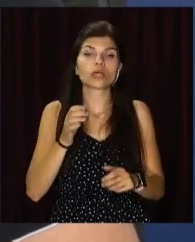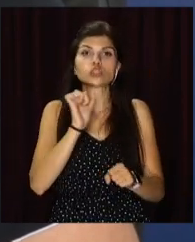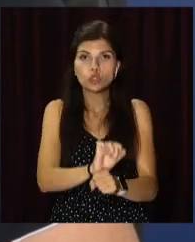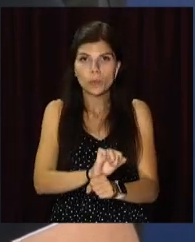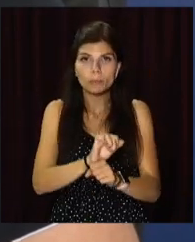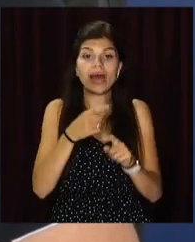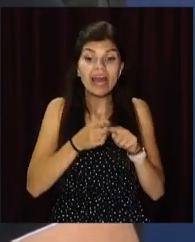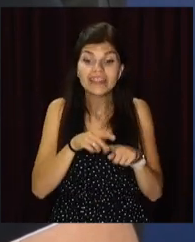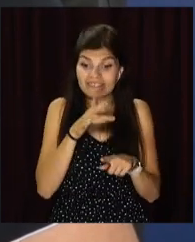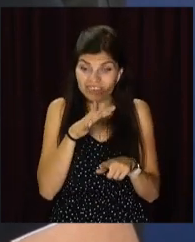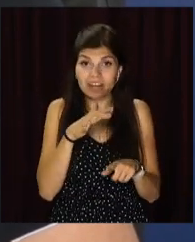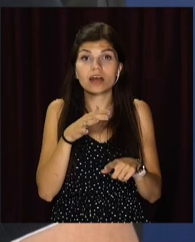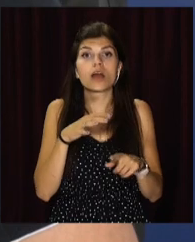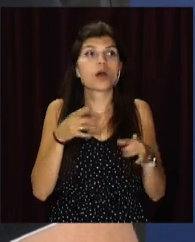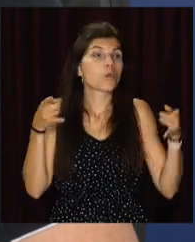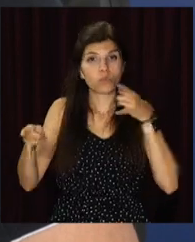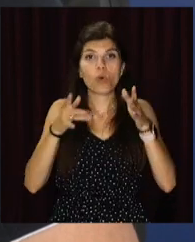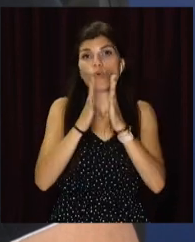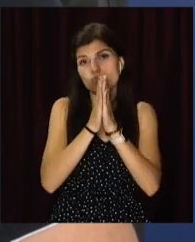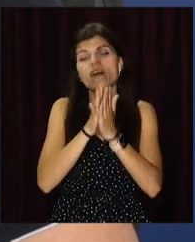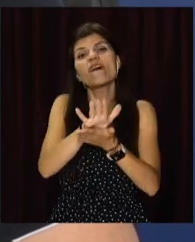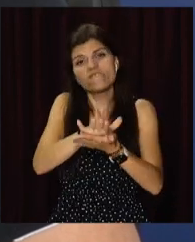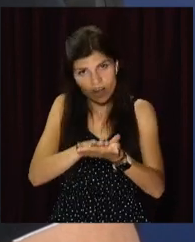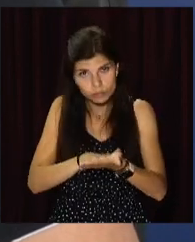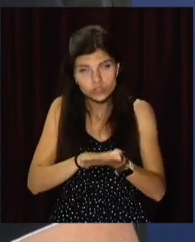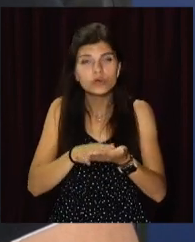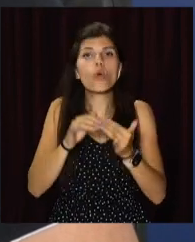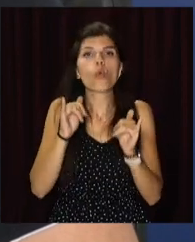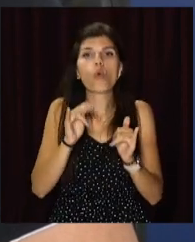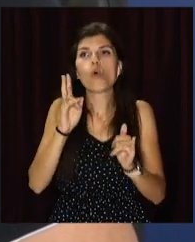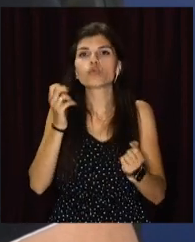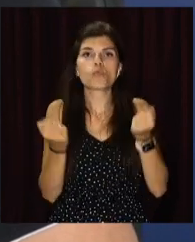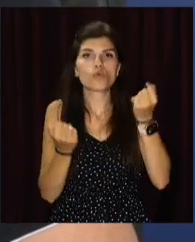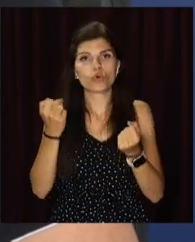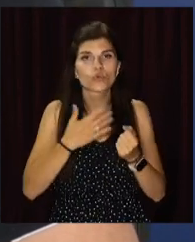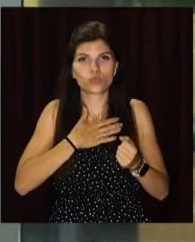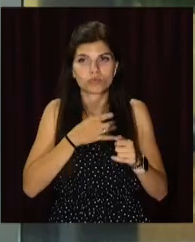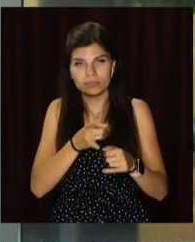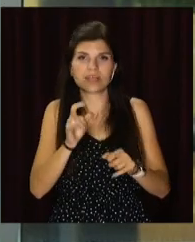на цей час рух, тому просимо вибачення у автолюбителів.